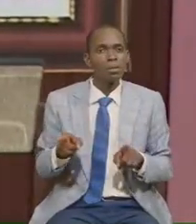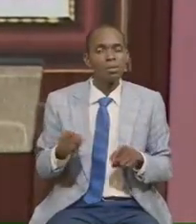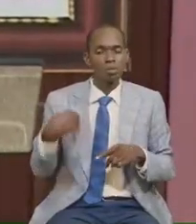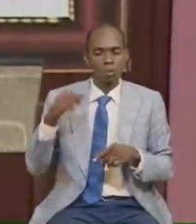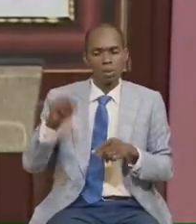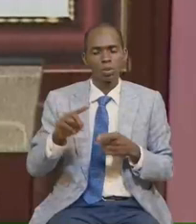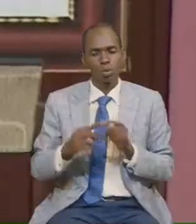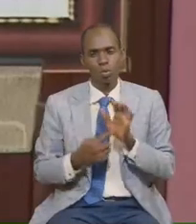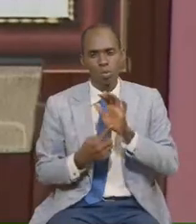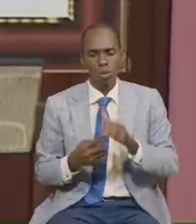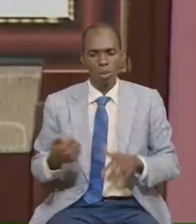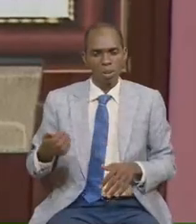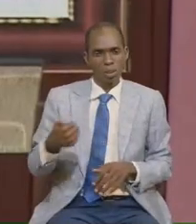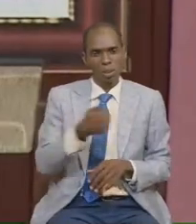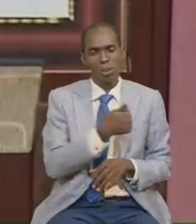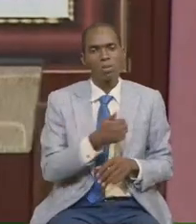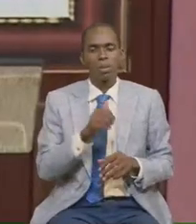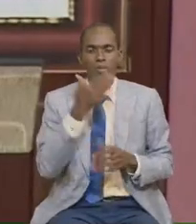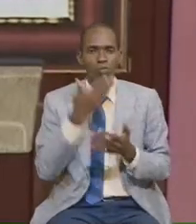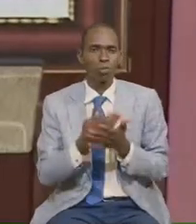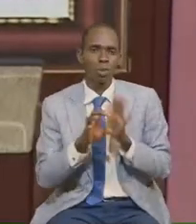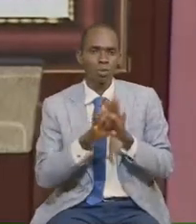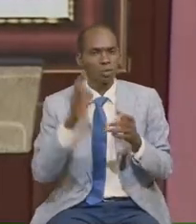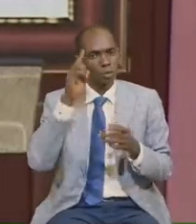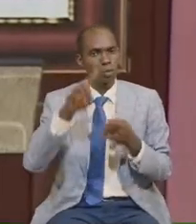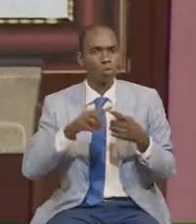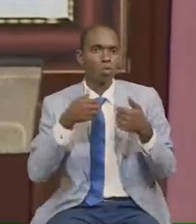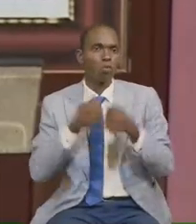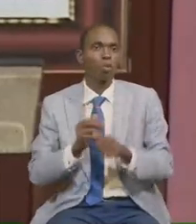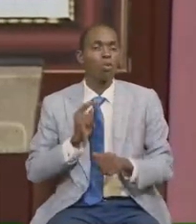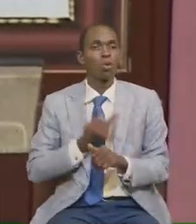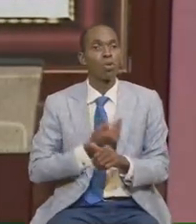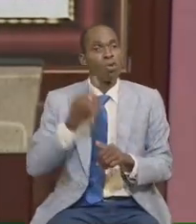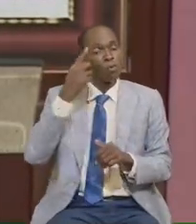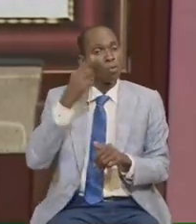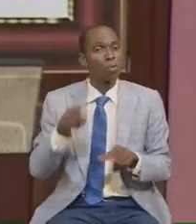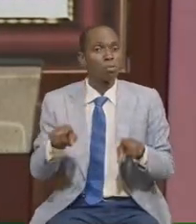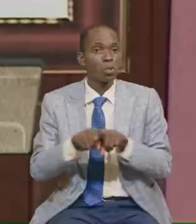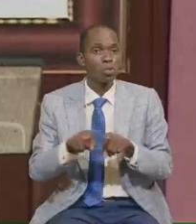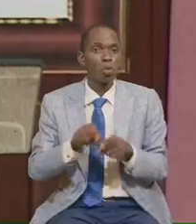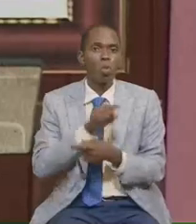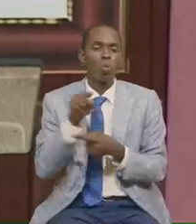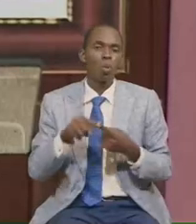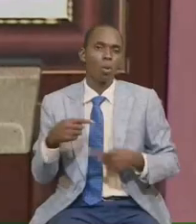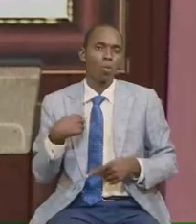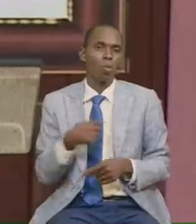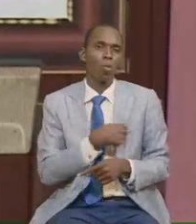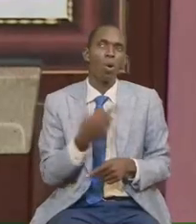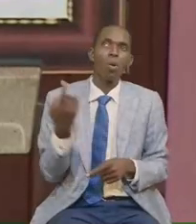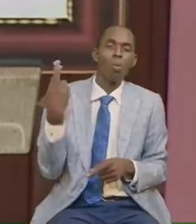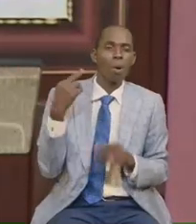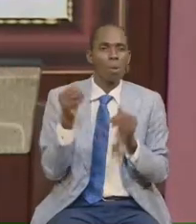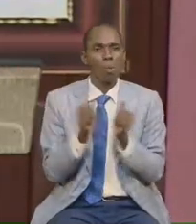vous donner en nous-mêmes un modèle à imiter. Car lorsque nous étions chez vous, nous vous